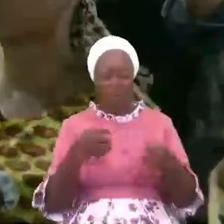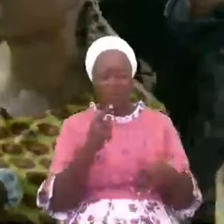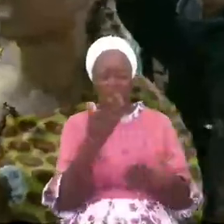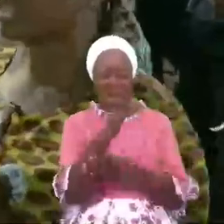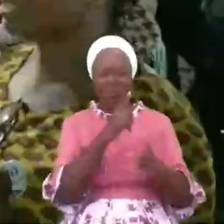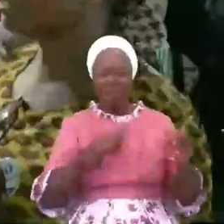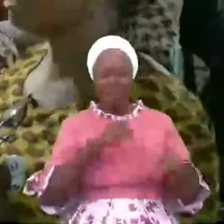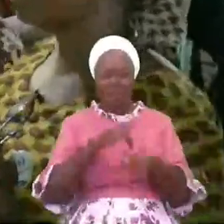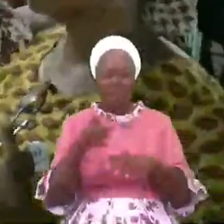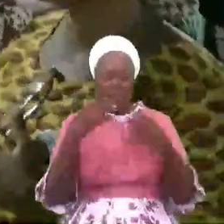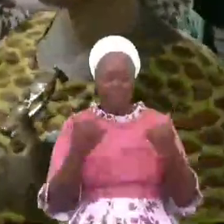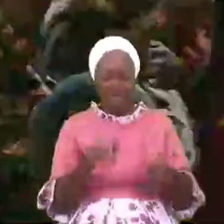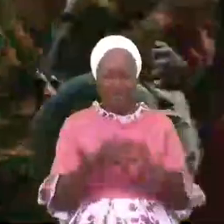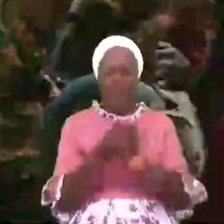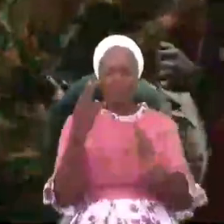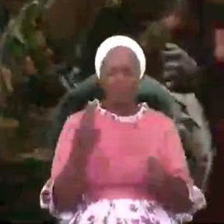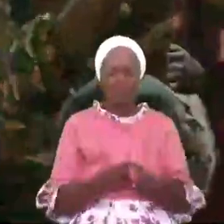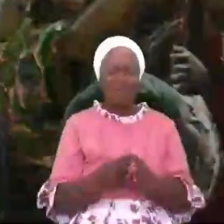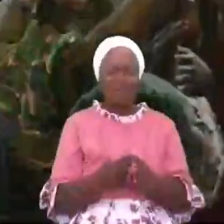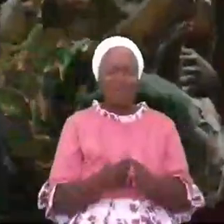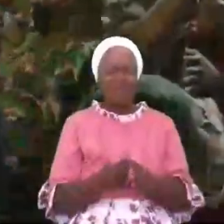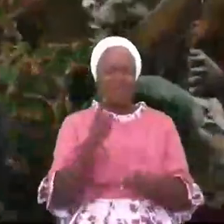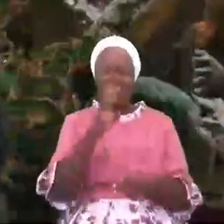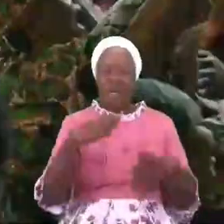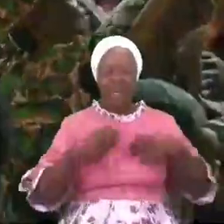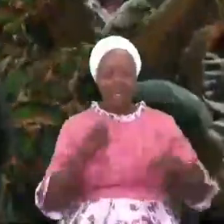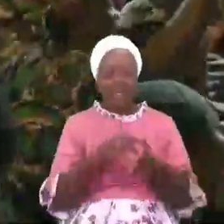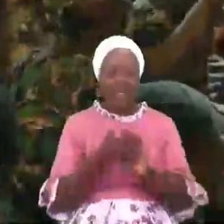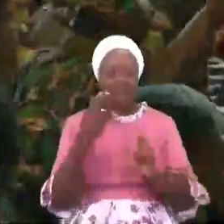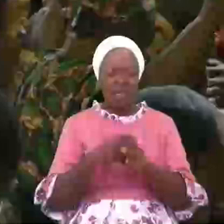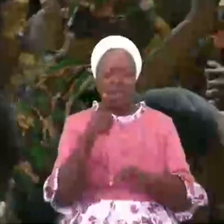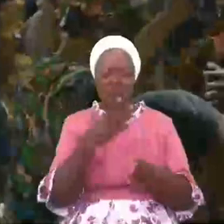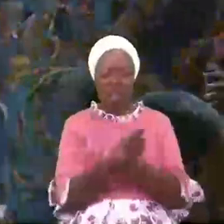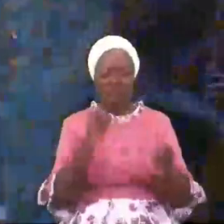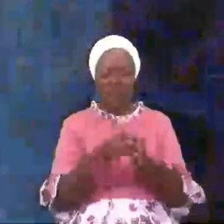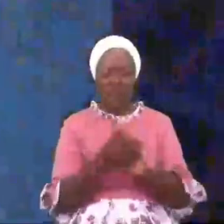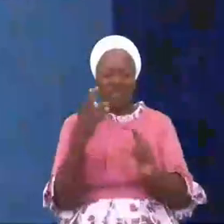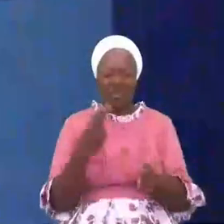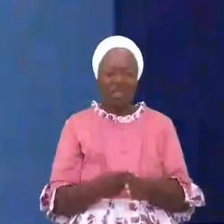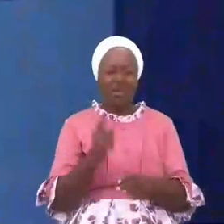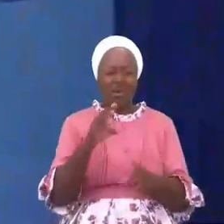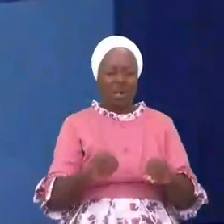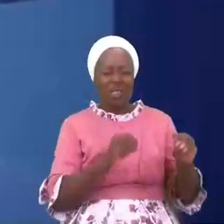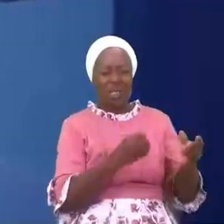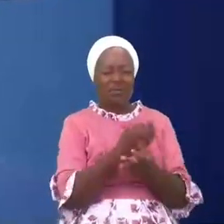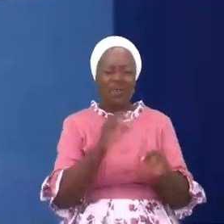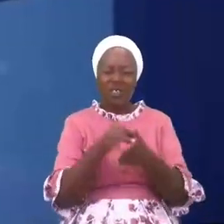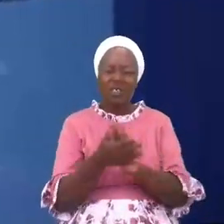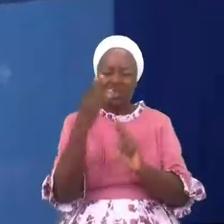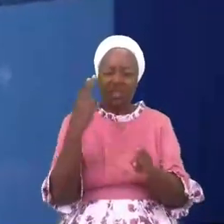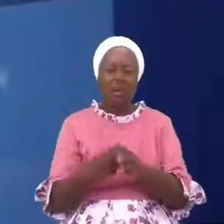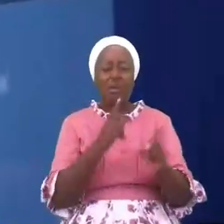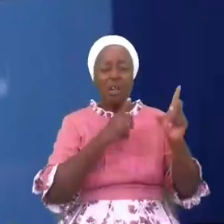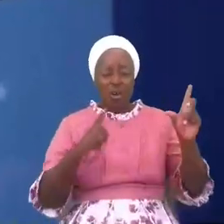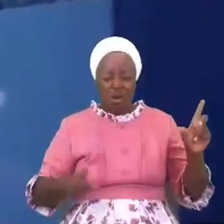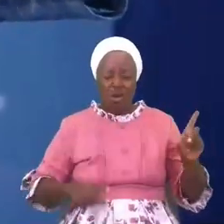Dieu te touche maintenant. Tu es guéri, tu es délivré, tu es affranchi.